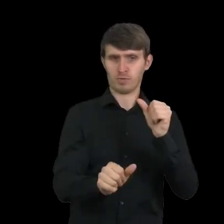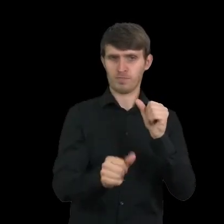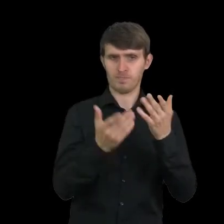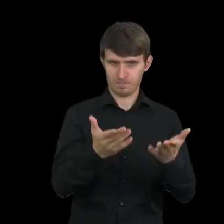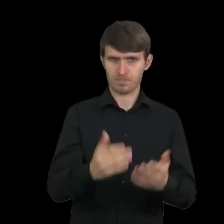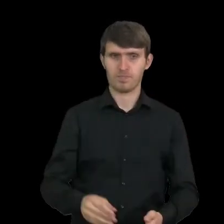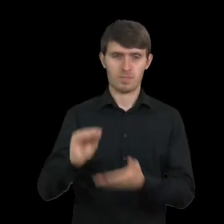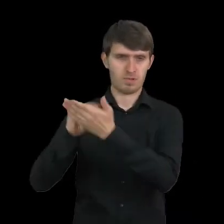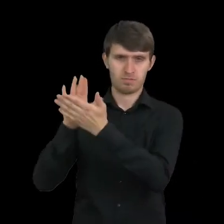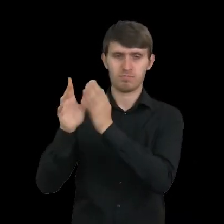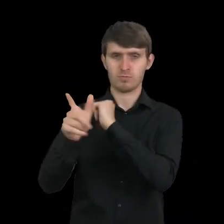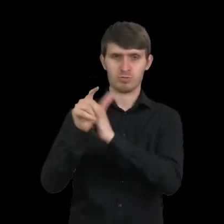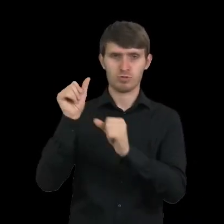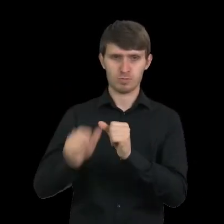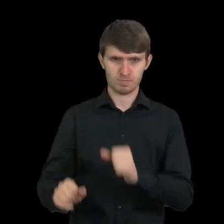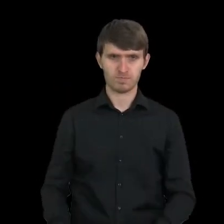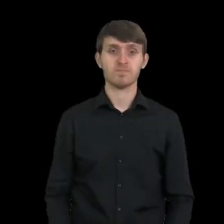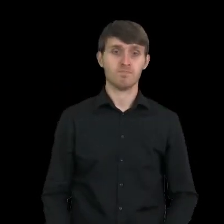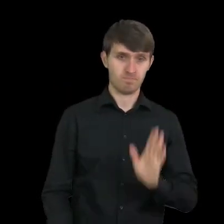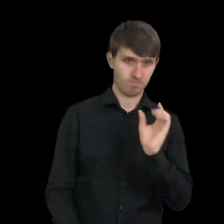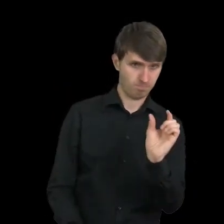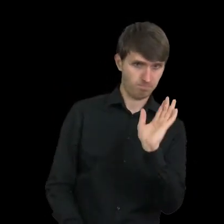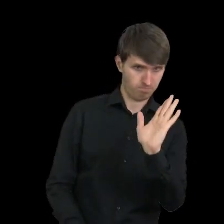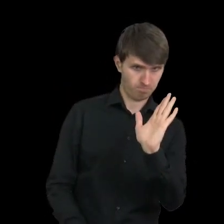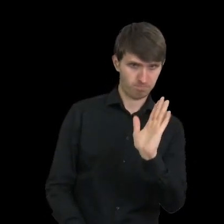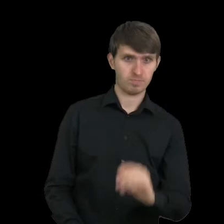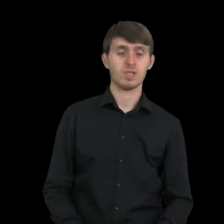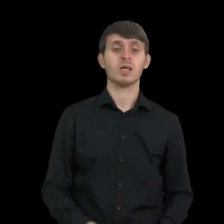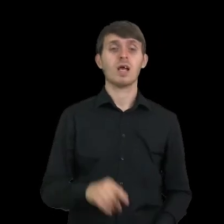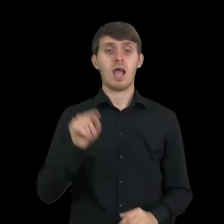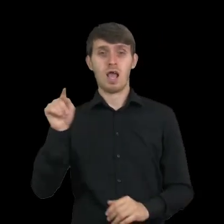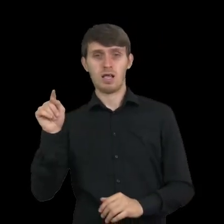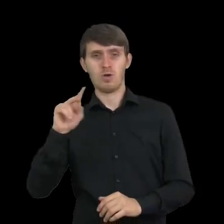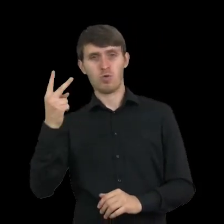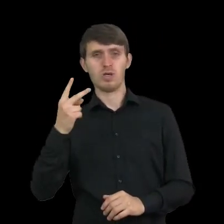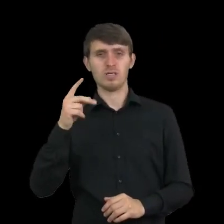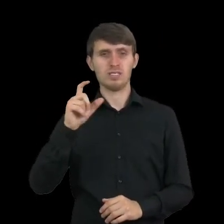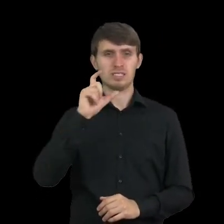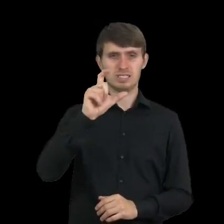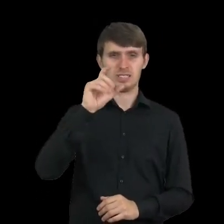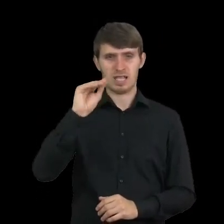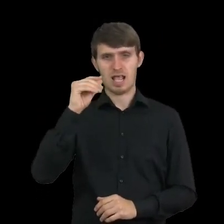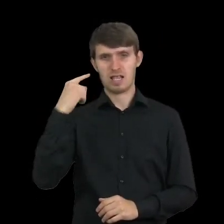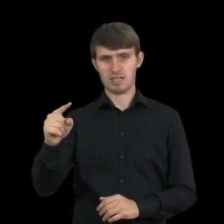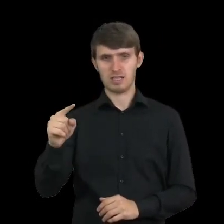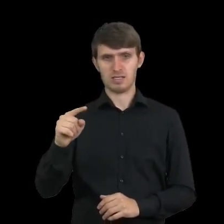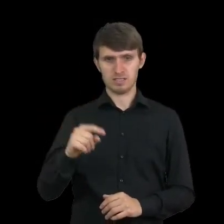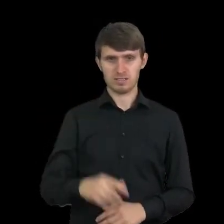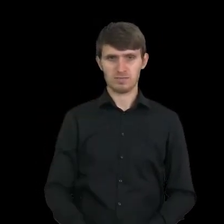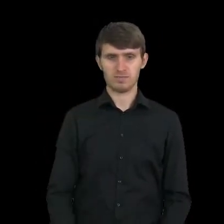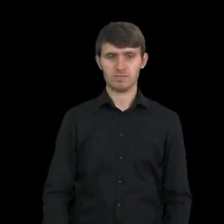70 stopni. Czyli to jest kąt BED. Miara tego kąta plus miara kąta CEB.